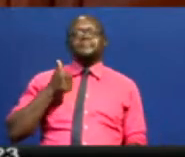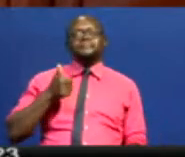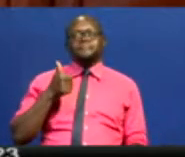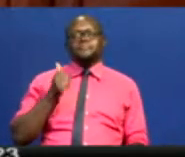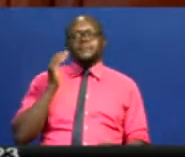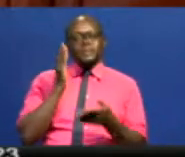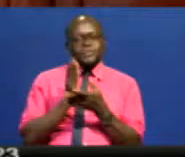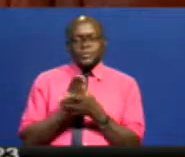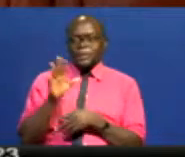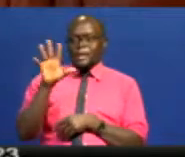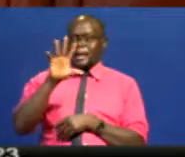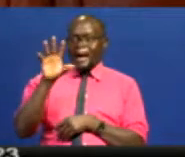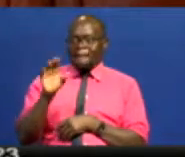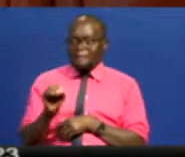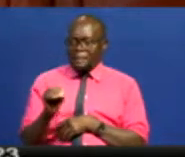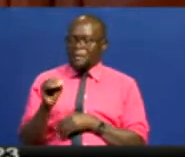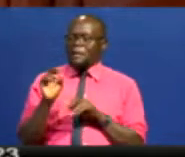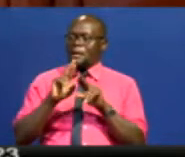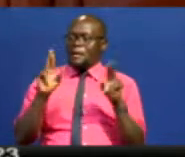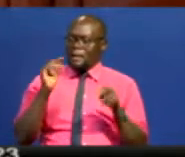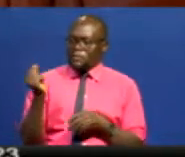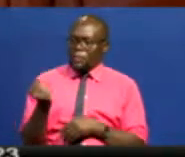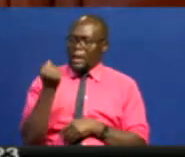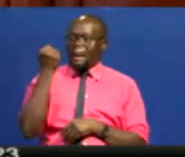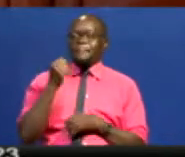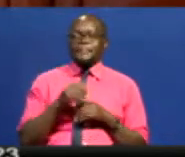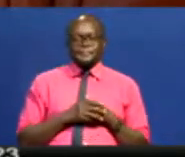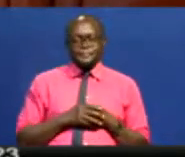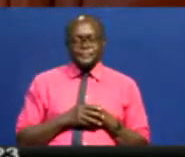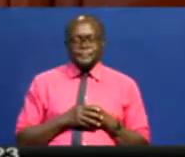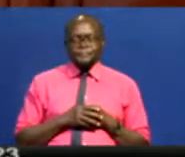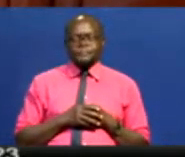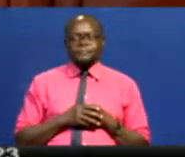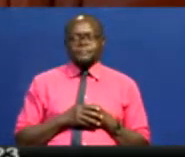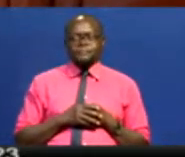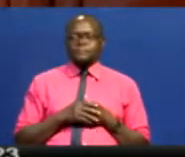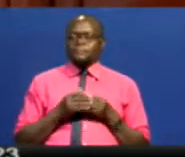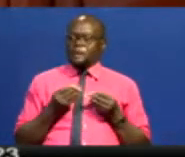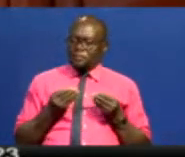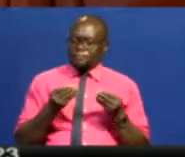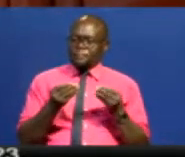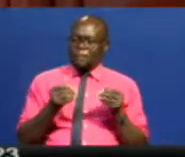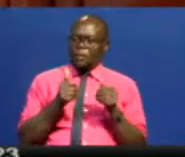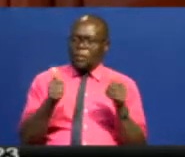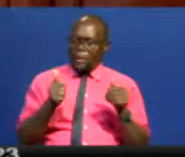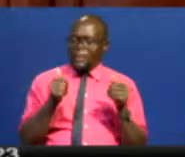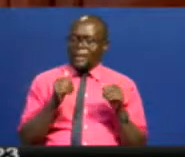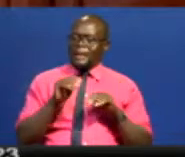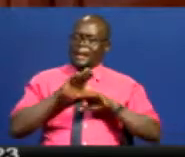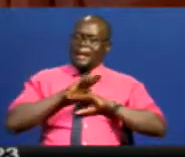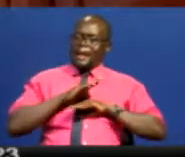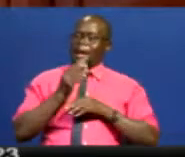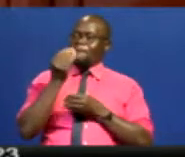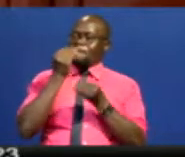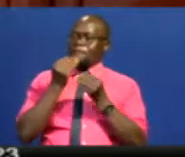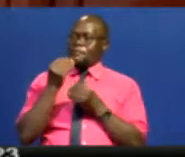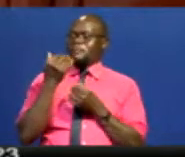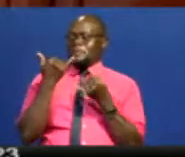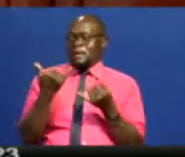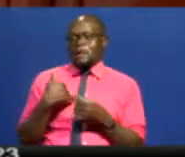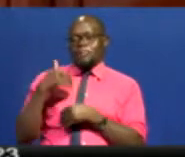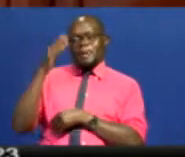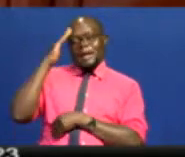kweli Afrika inaamka, Mheshimiwa Spika. Na hii katika lishe bora na usalama wa chakula, leo mimi